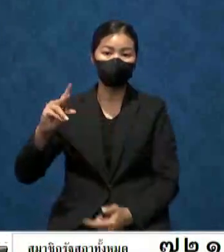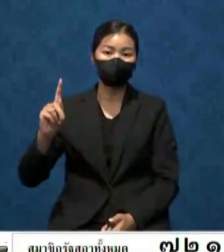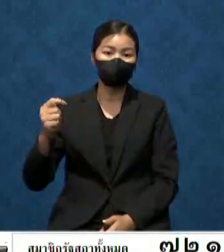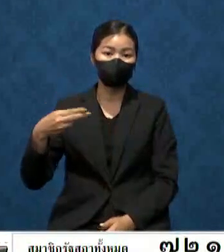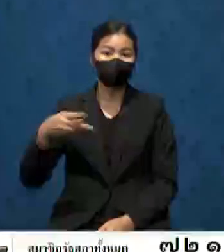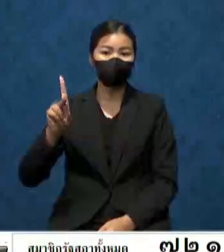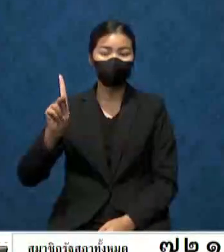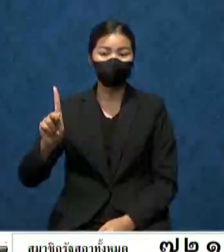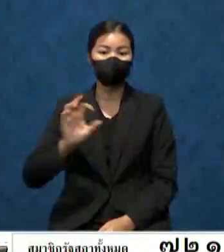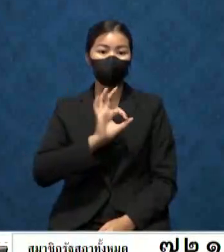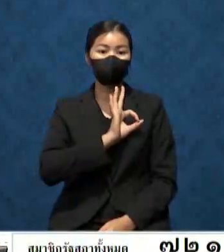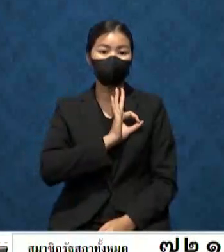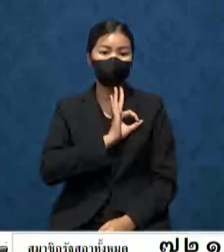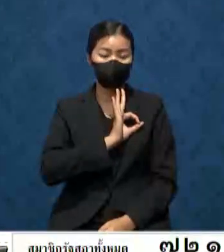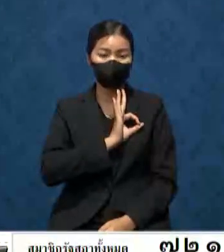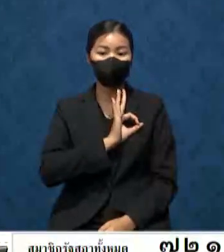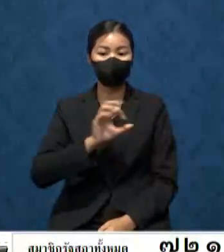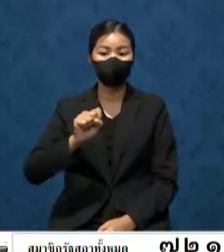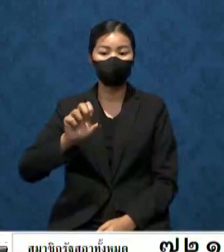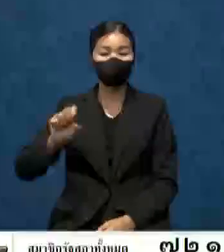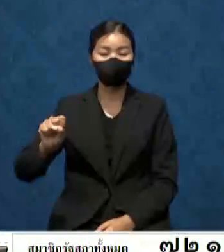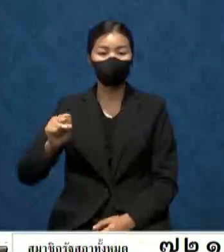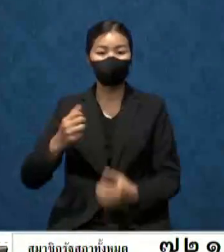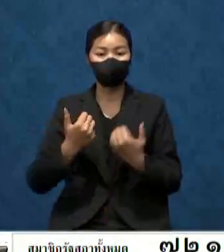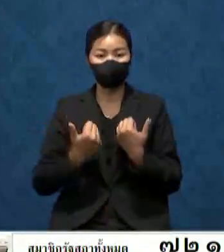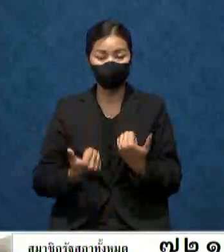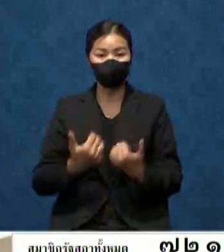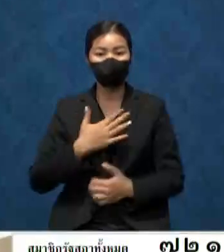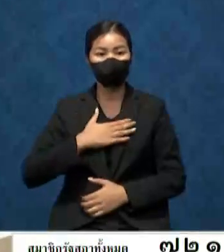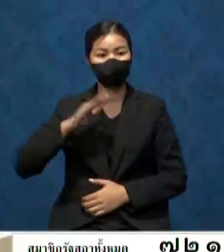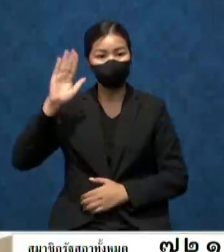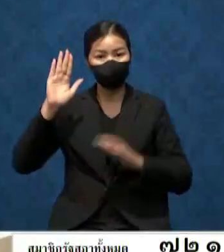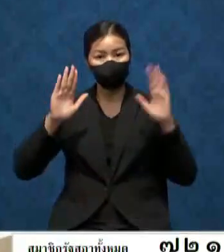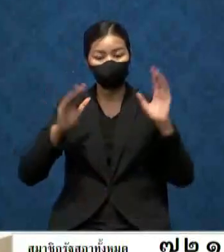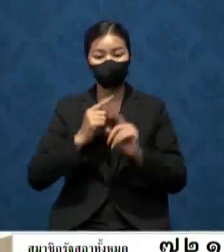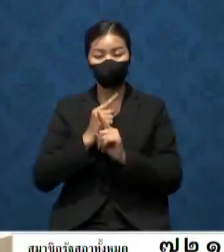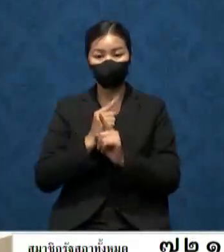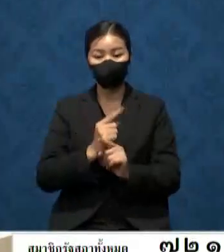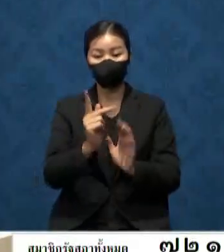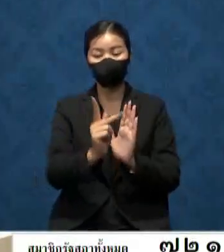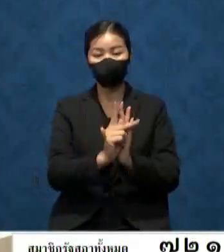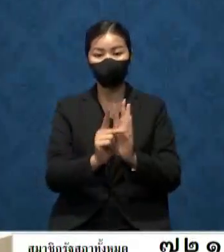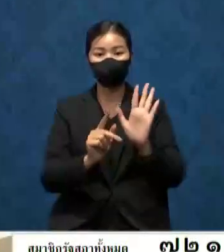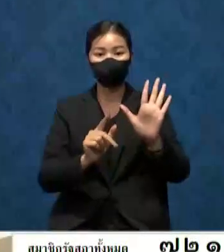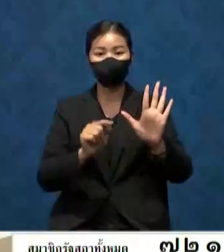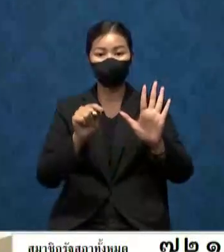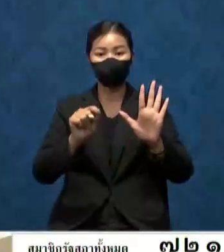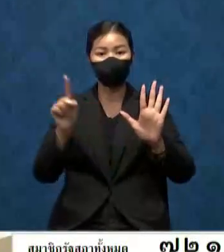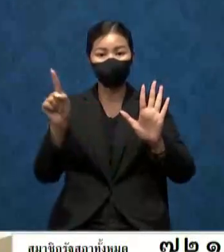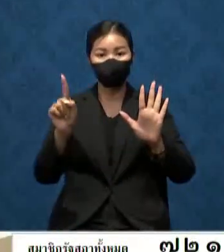สมาชิกรัฐสภาผมได้สงวนในมาตรา5/1